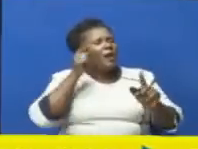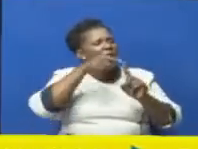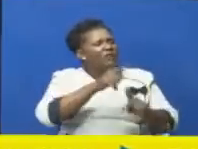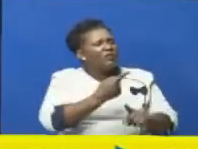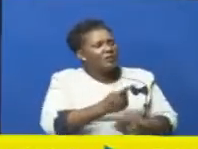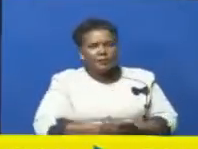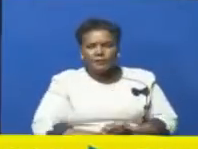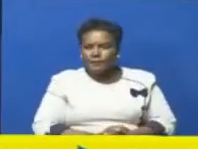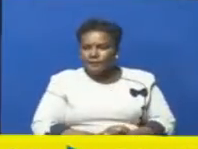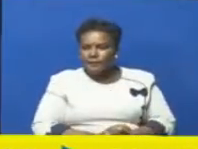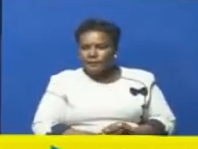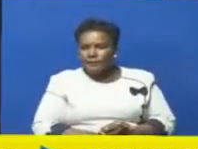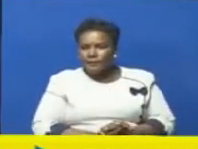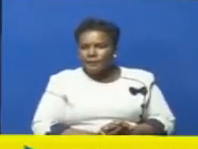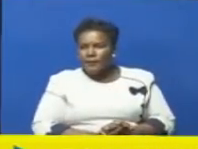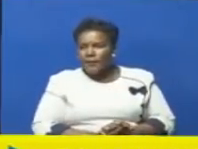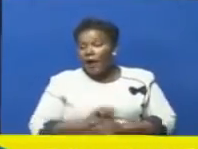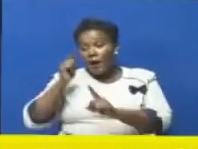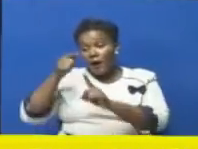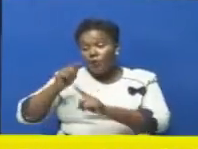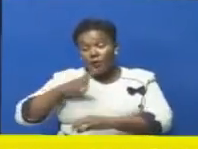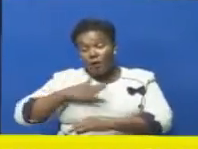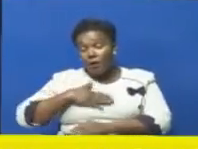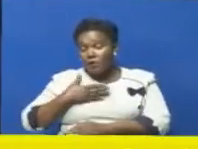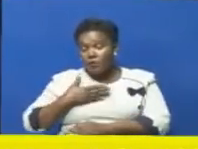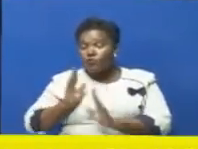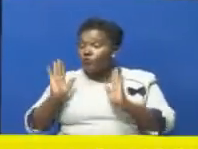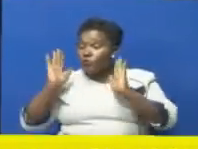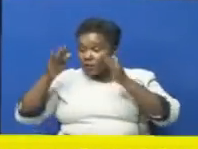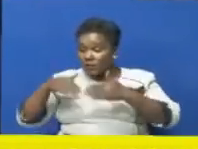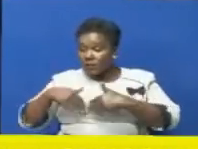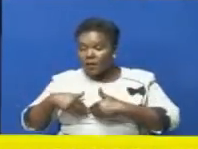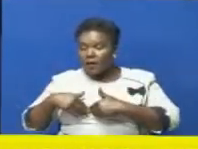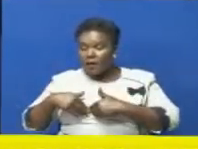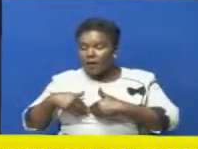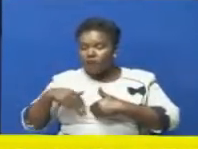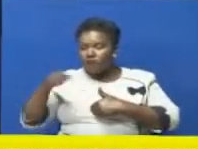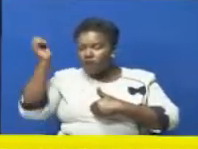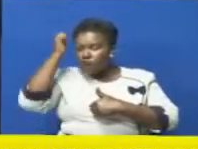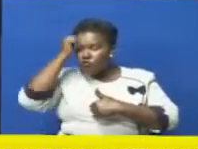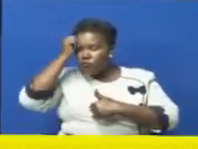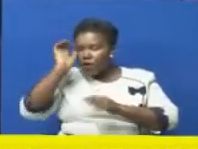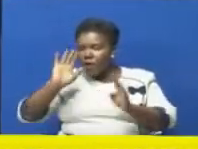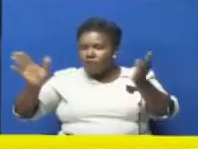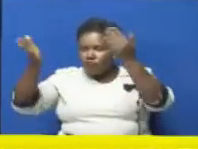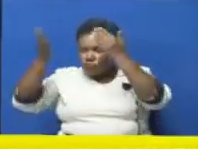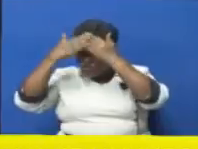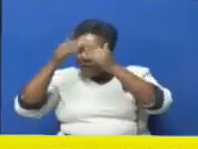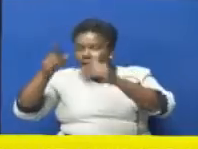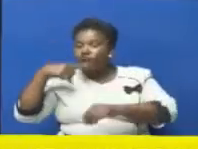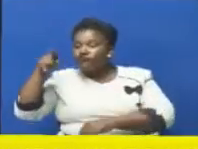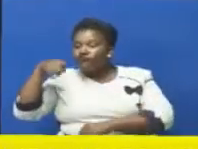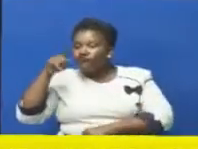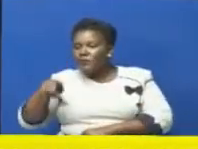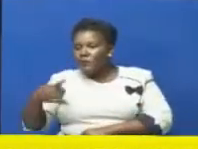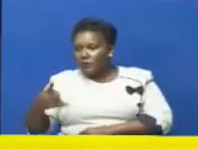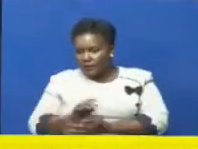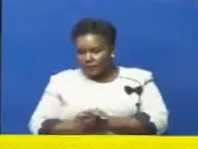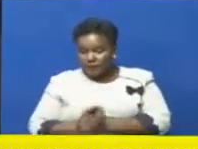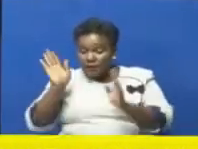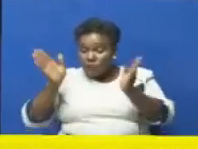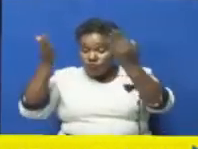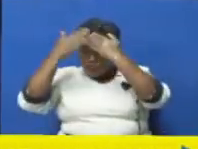Nilikuwa nakusudia kwamba Waislamu wanatakiwa lazima wamwangalie Mtume amewafundisha nini. Na Mtume wetu Muhammad sallallahu alaihi